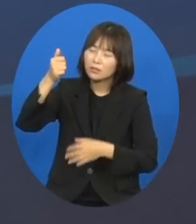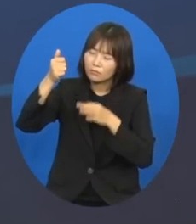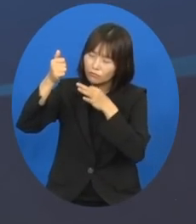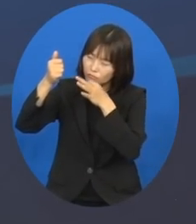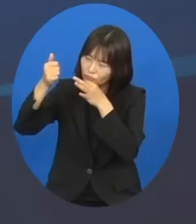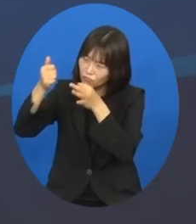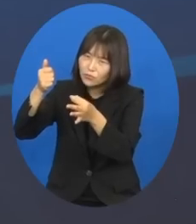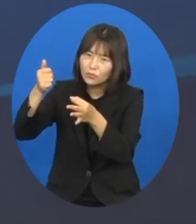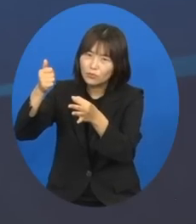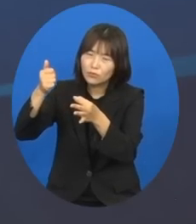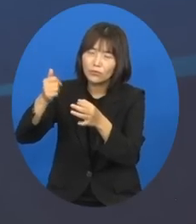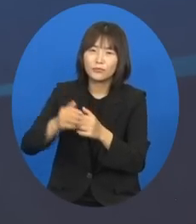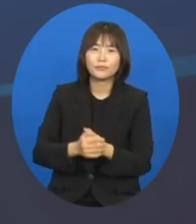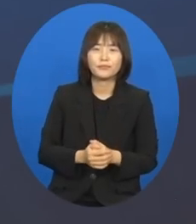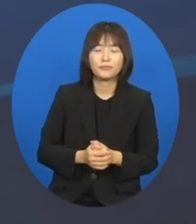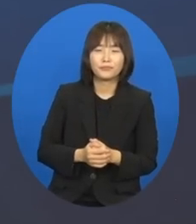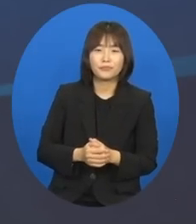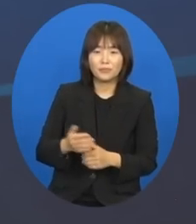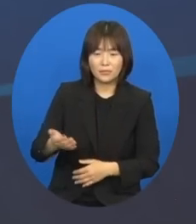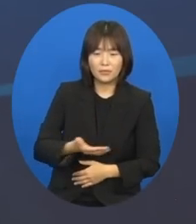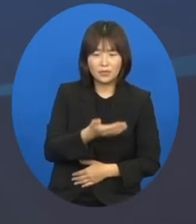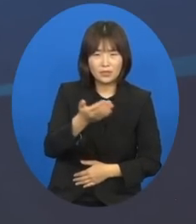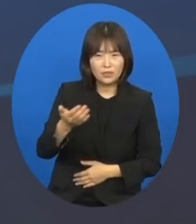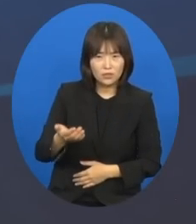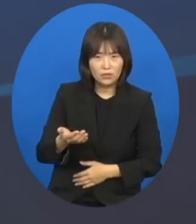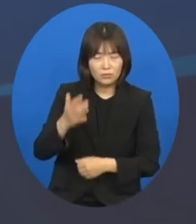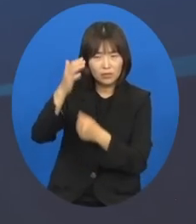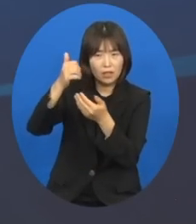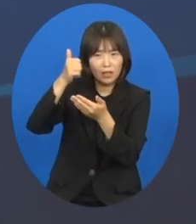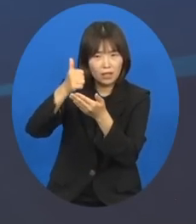여러분의 하나님은 아버지십니까 아저씨십니까